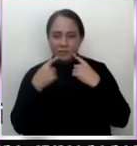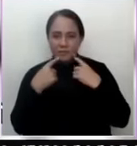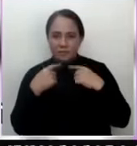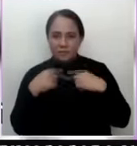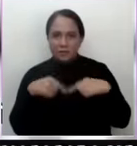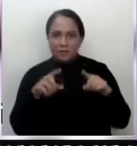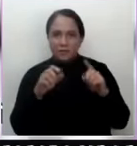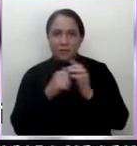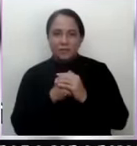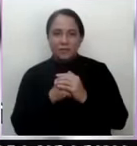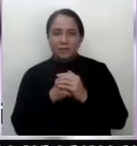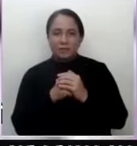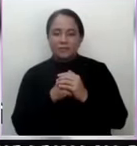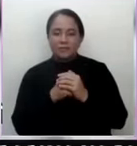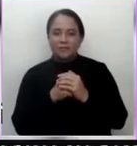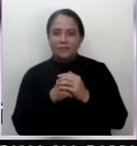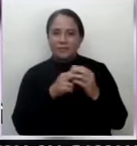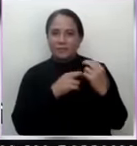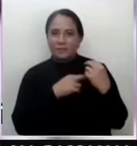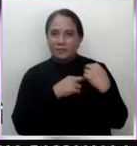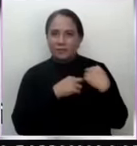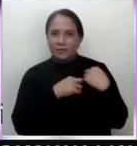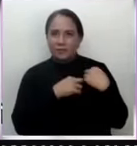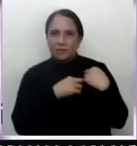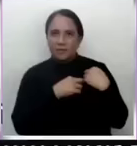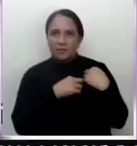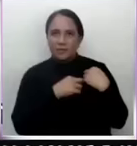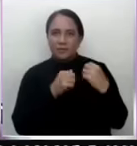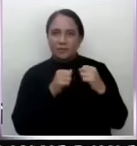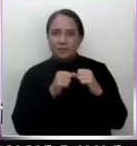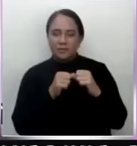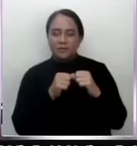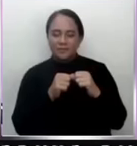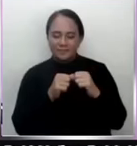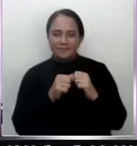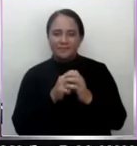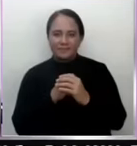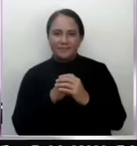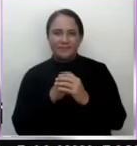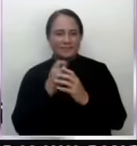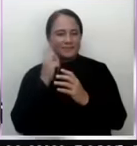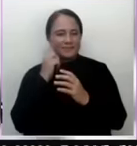surpass the limits that you have set for your unit.